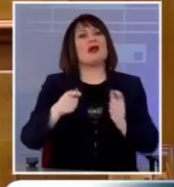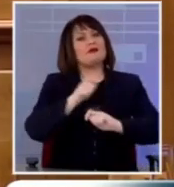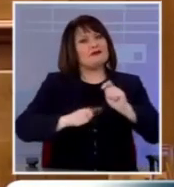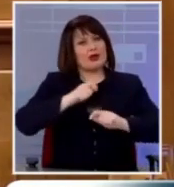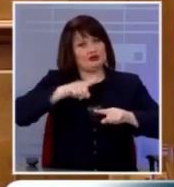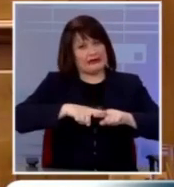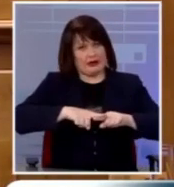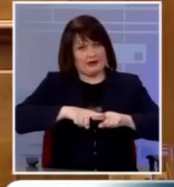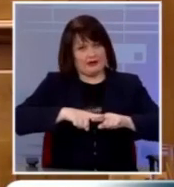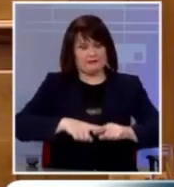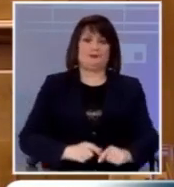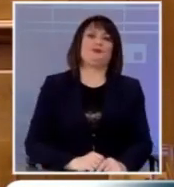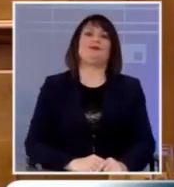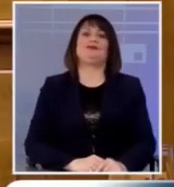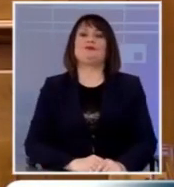της χώρας.